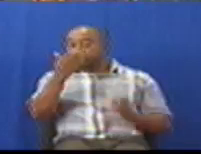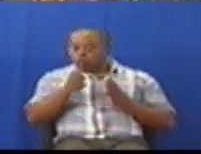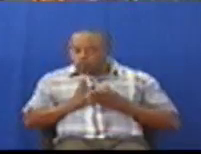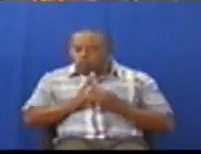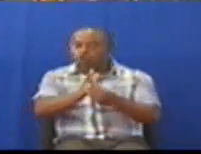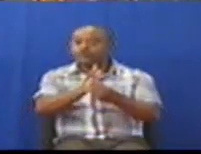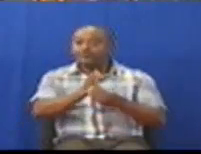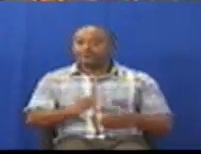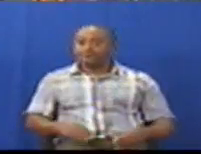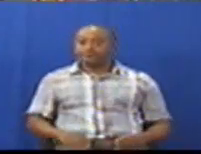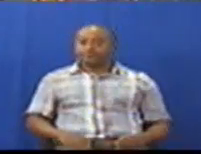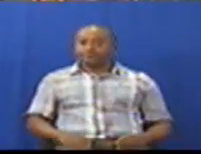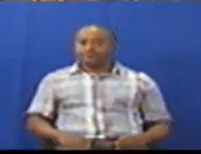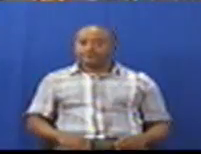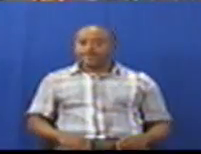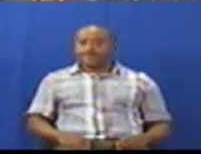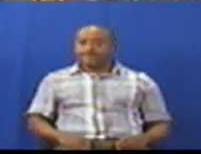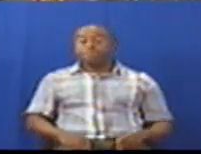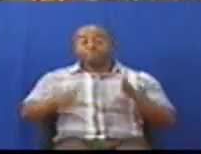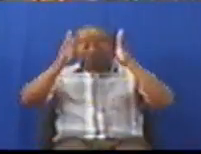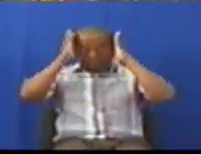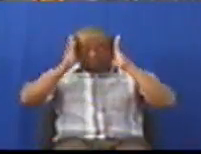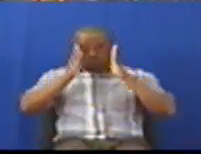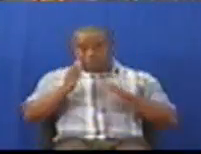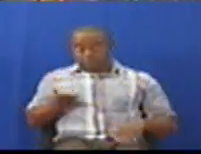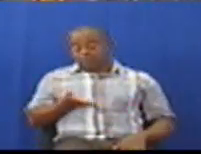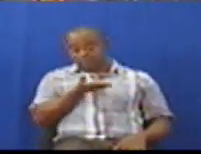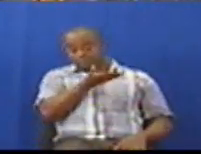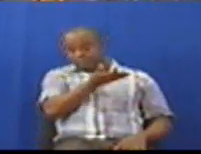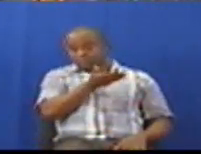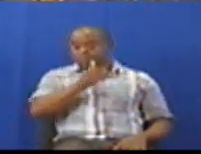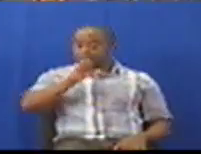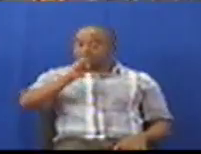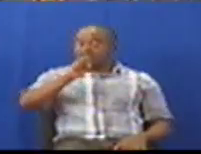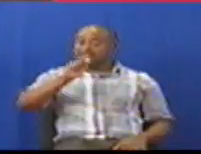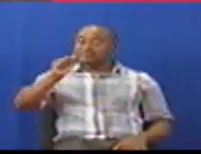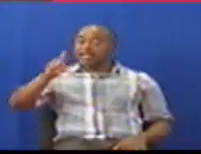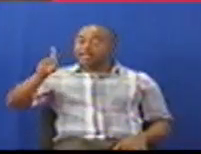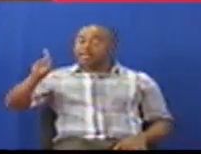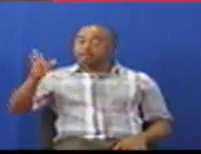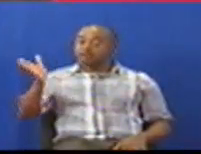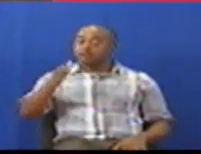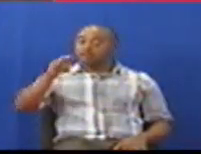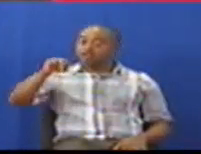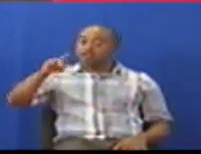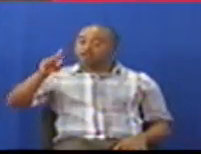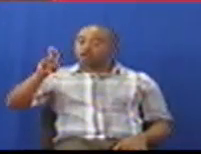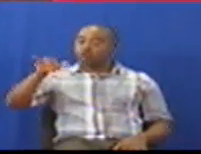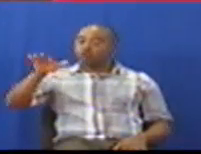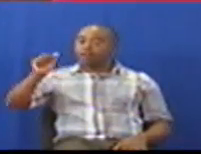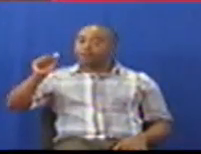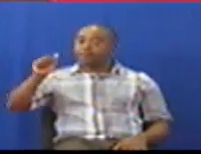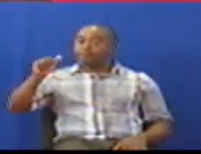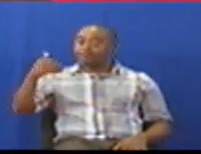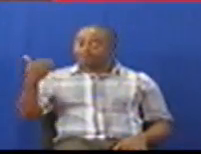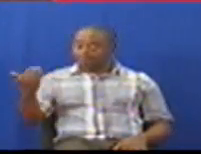vizuri. Waheshimiwa bunge, amesimama mheshimiwa Saada Mkuya Salum kwa akiomba kujua